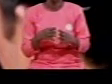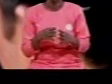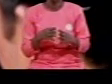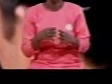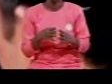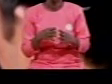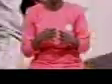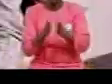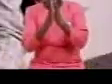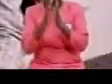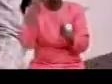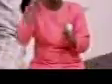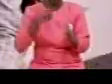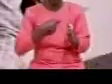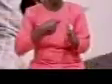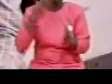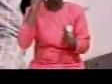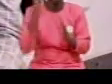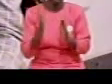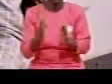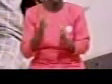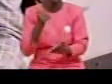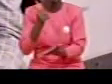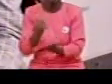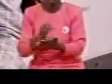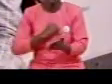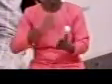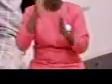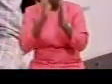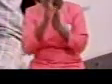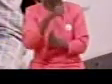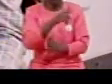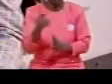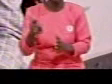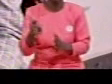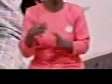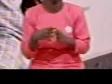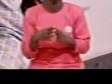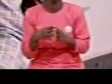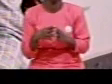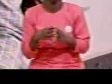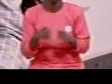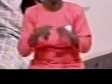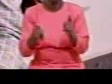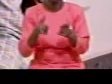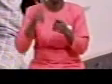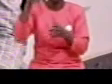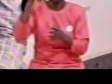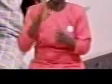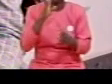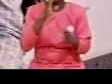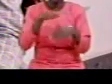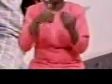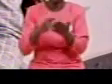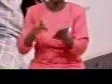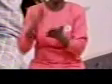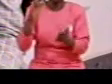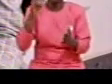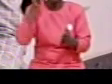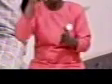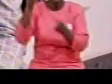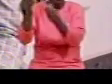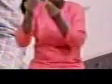صلي لي يا أسيس أمين أنا هصلي من أجلك يا مستر ماجد لكن من الواضح أن الرب ليه كل